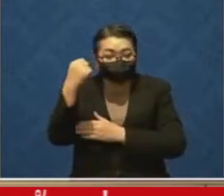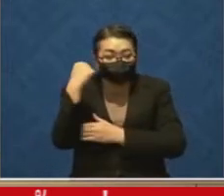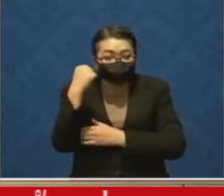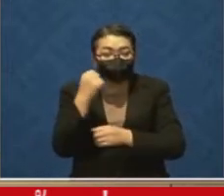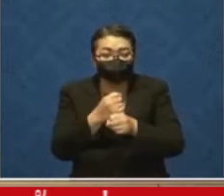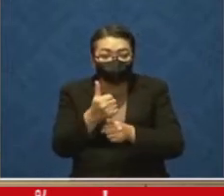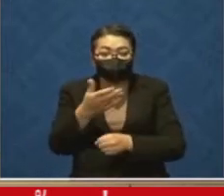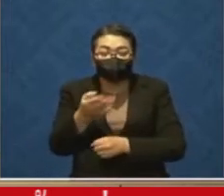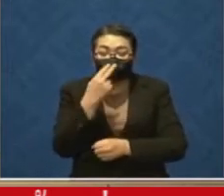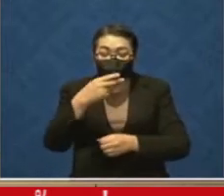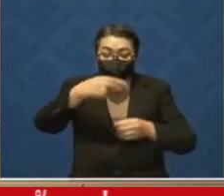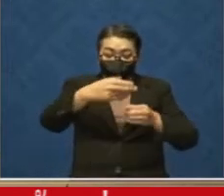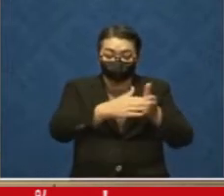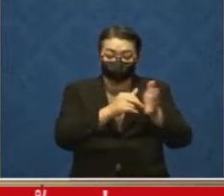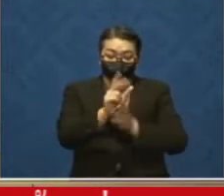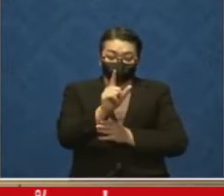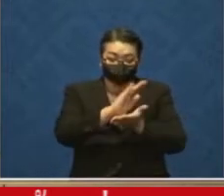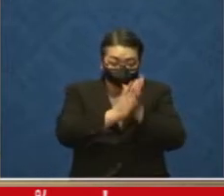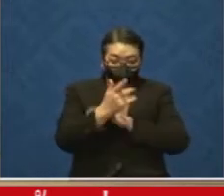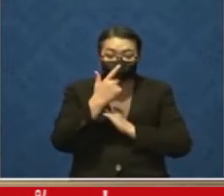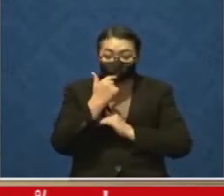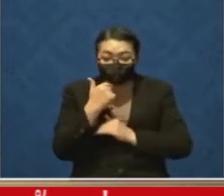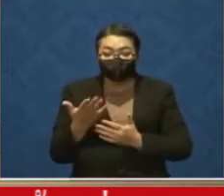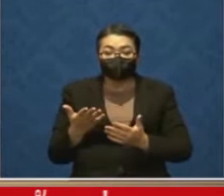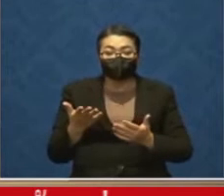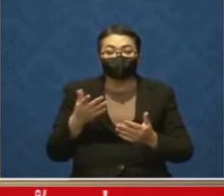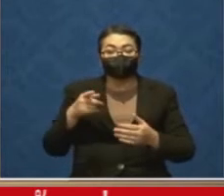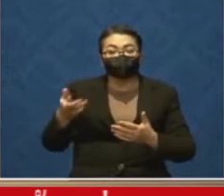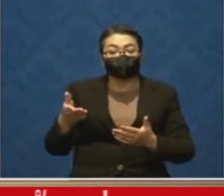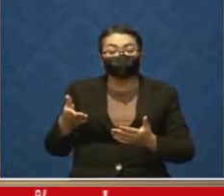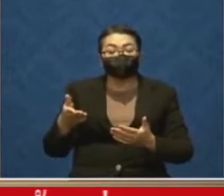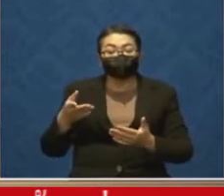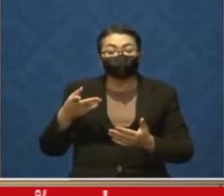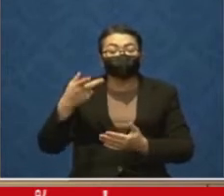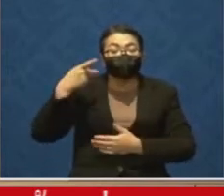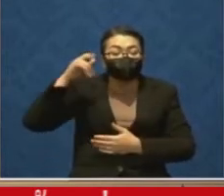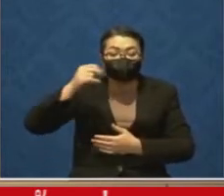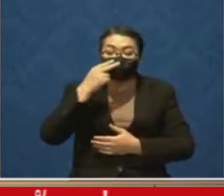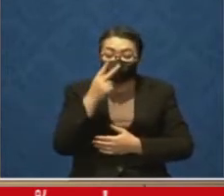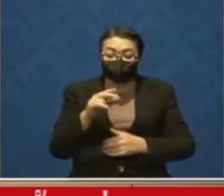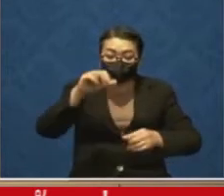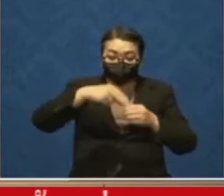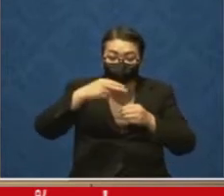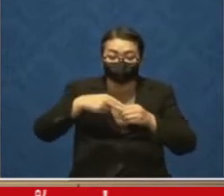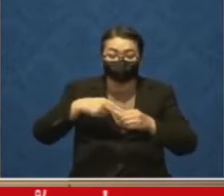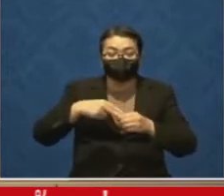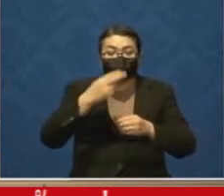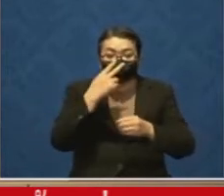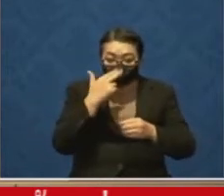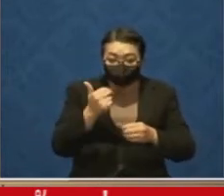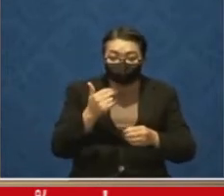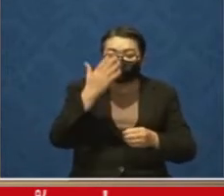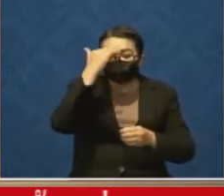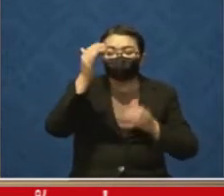ครัวาคุเห้มนสีเขียวก็เป็สแดงผลเอกปายุจะมองเห็นไครัวาน้ำมันนี้ปร Only หอไม่เพราะใช้